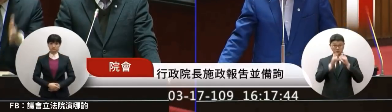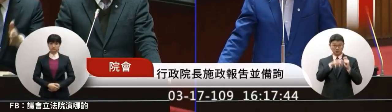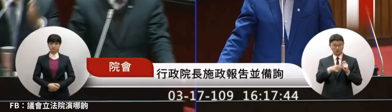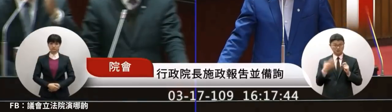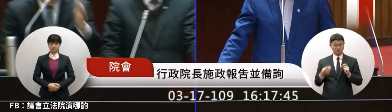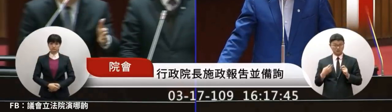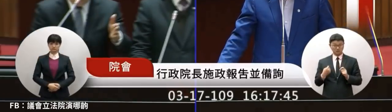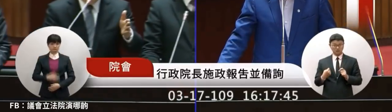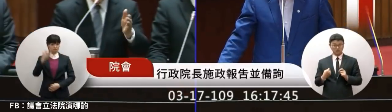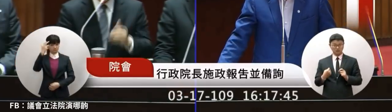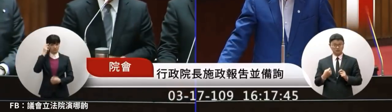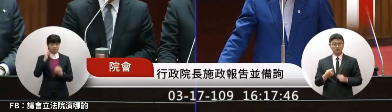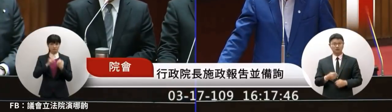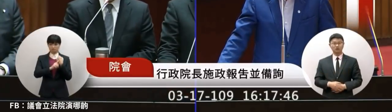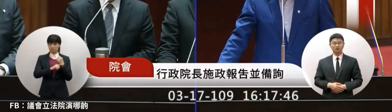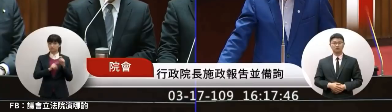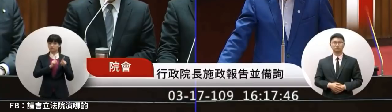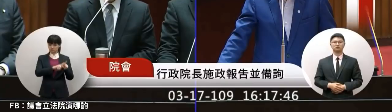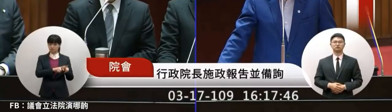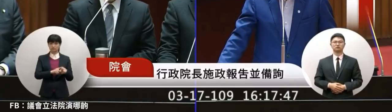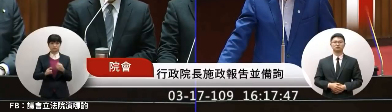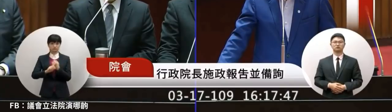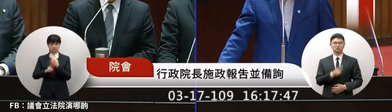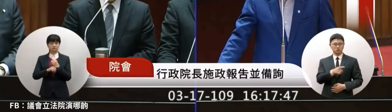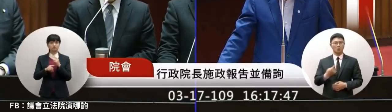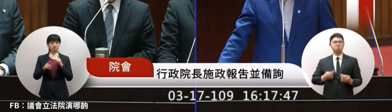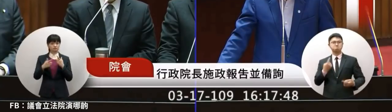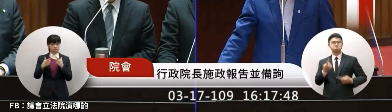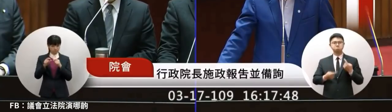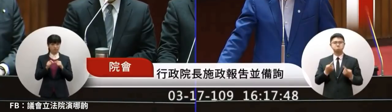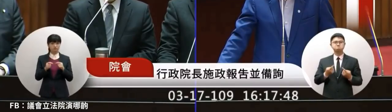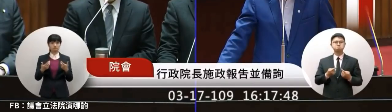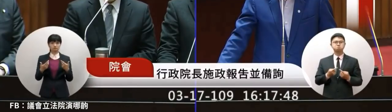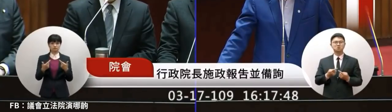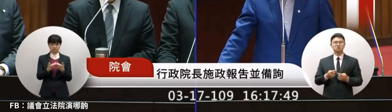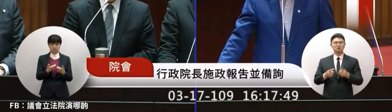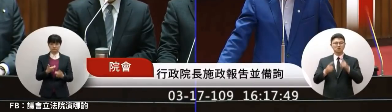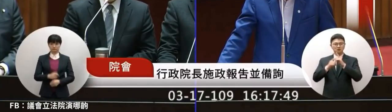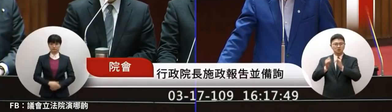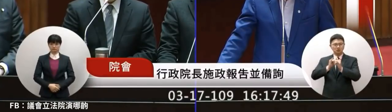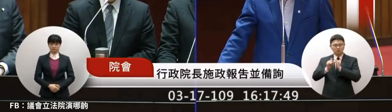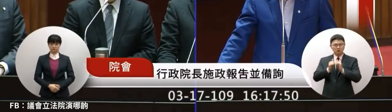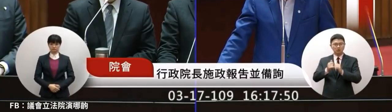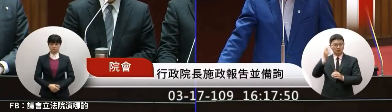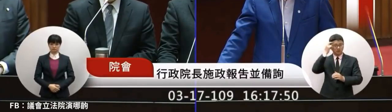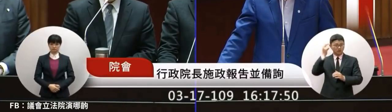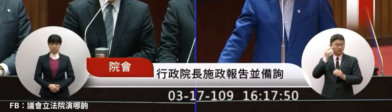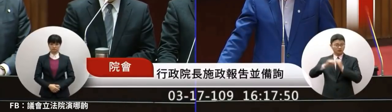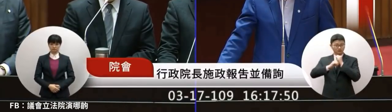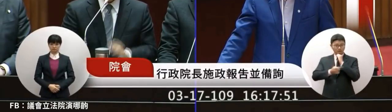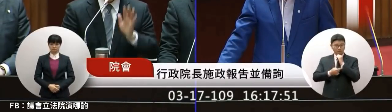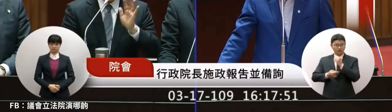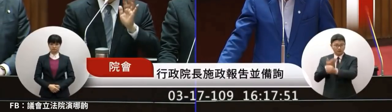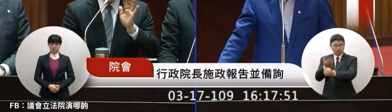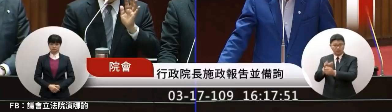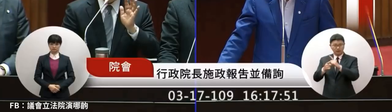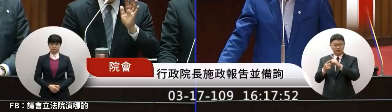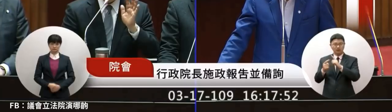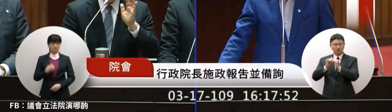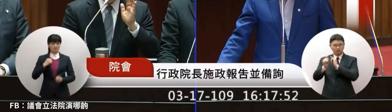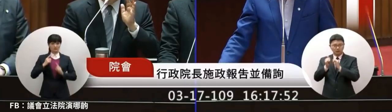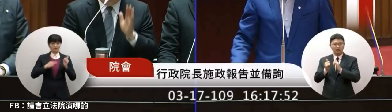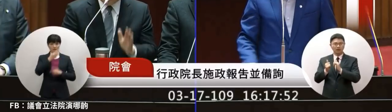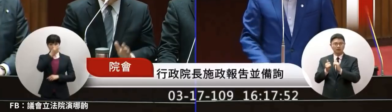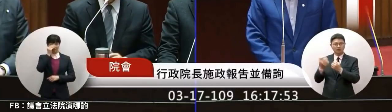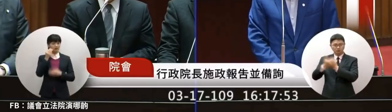样子， 和宪和法， 你可以随便的侵犯人民宪法给予人民的保障。 我一点都不随